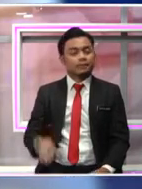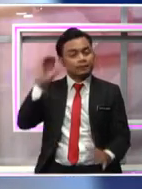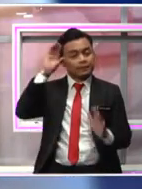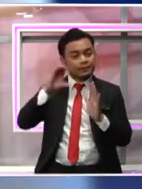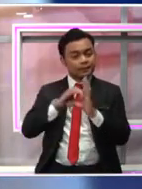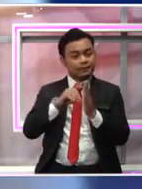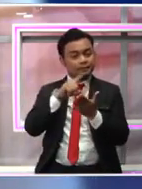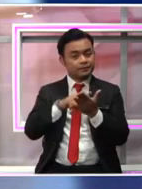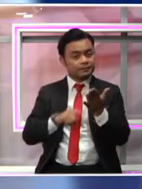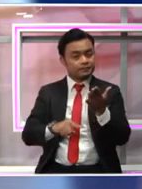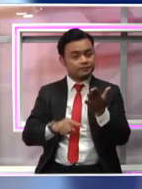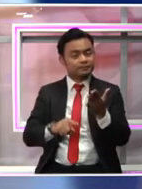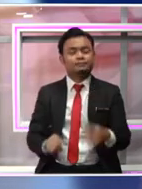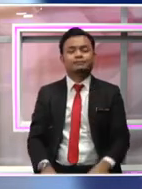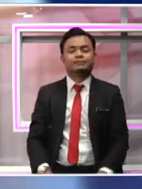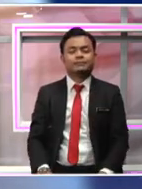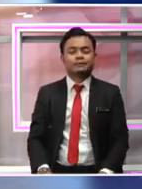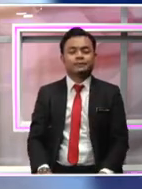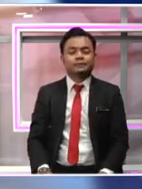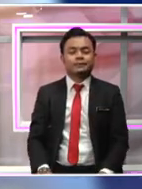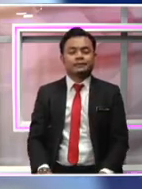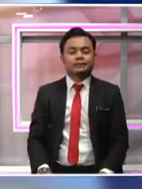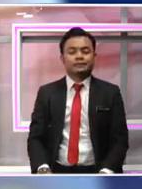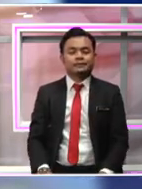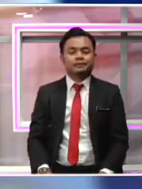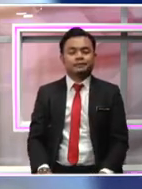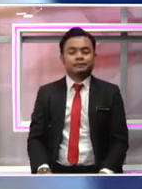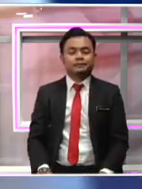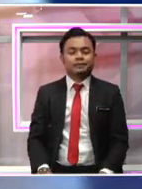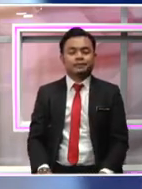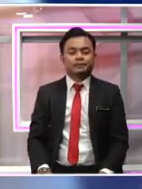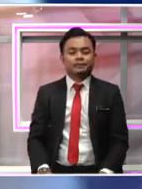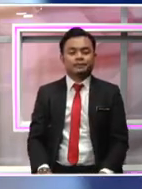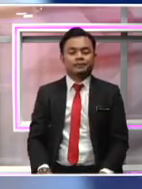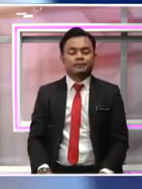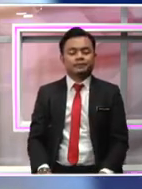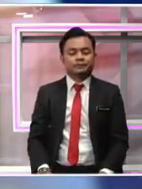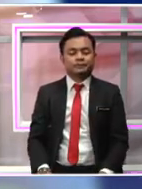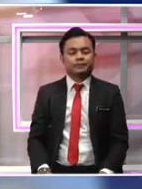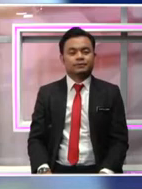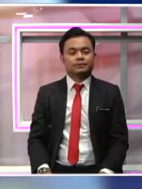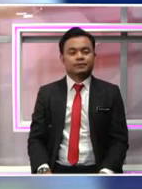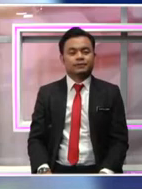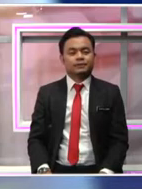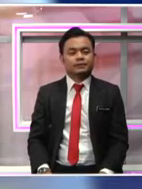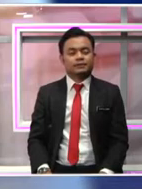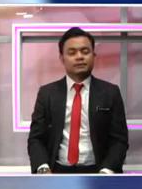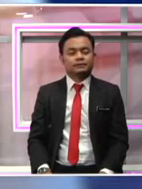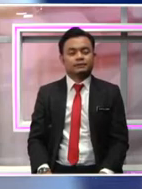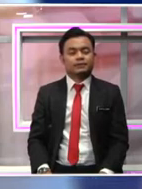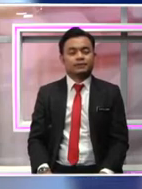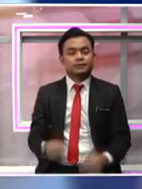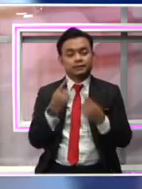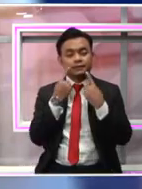mati Hai hatiku perlu ya Oke saya Buset tahu jawabannya punya hati